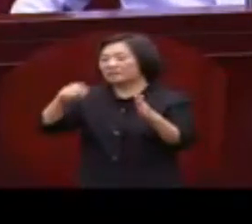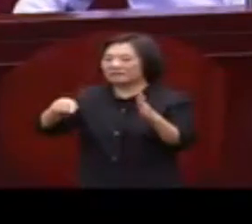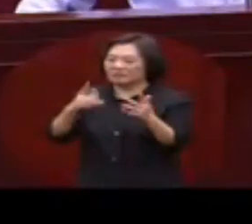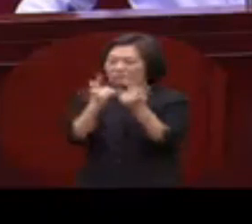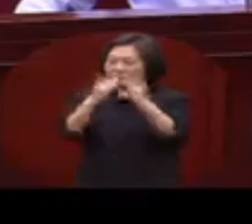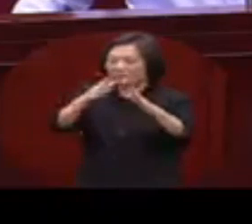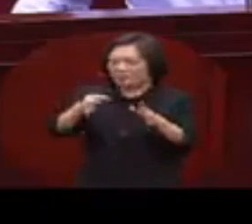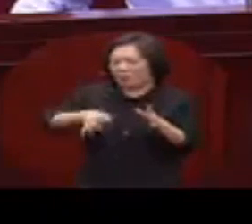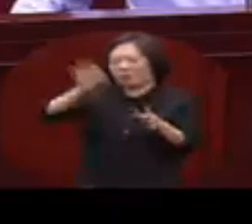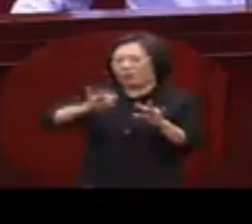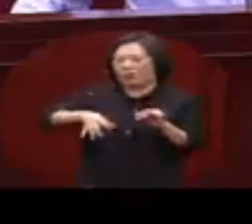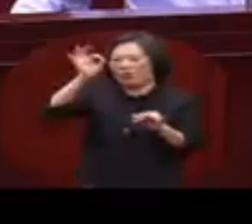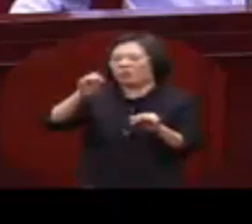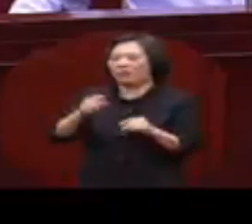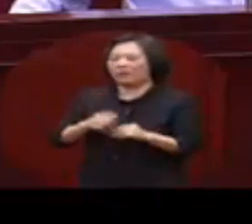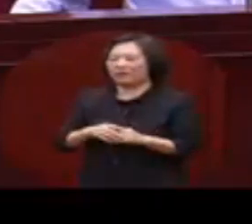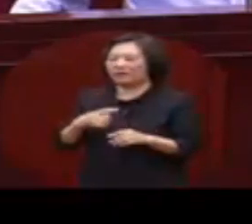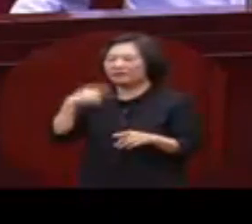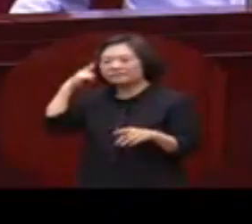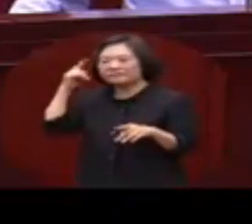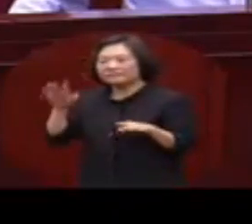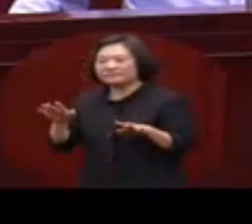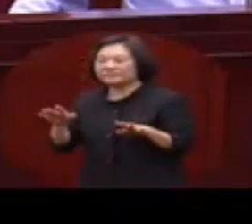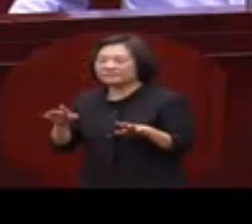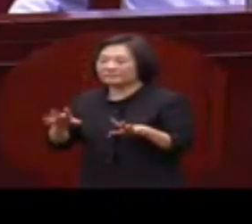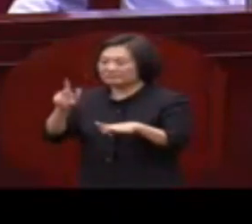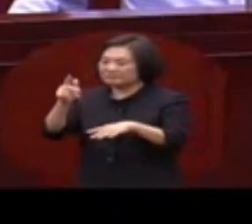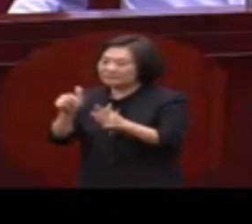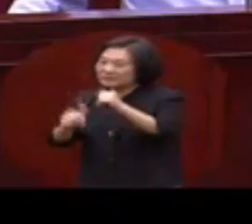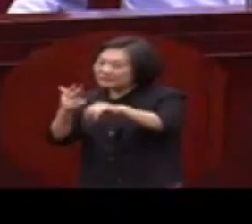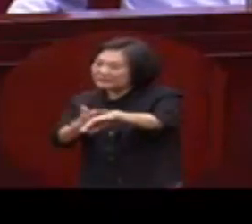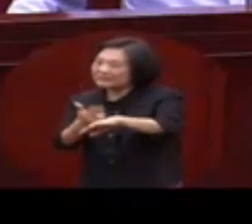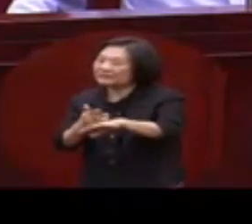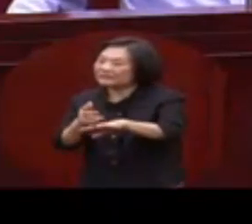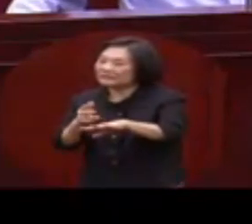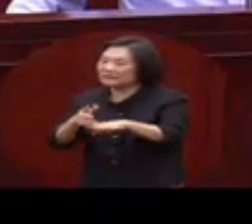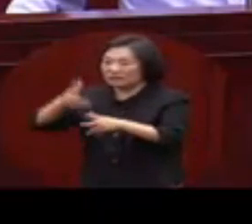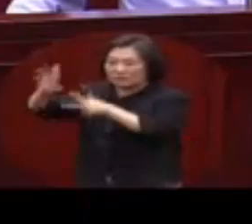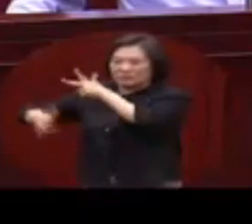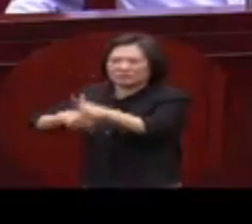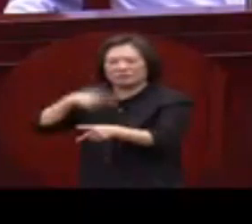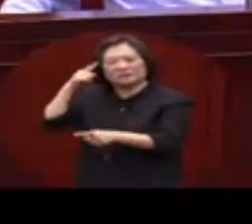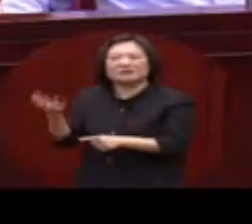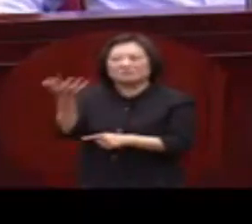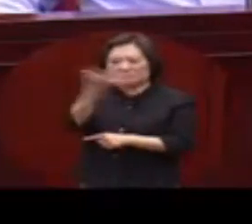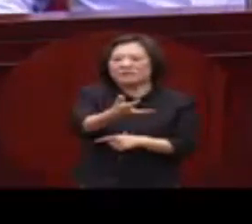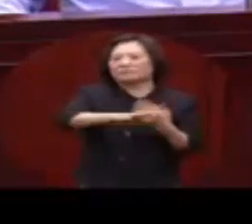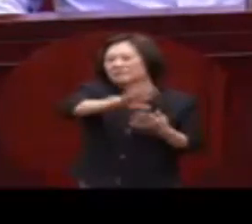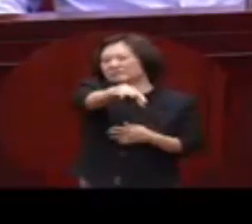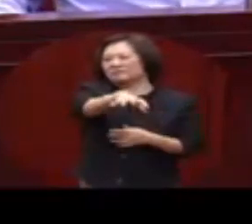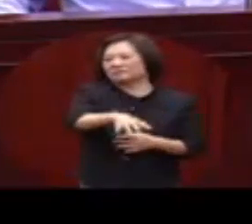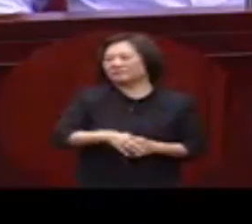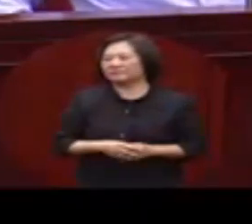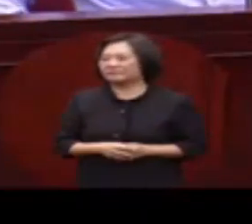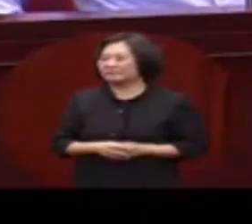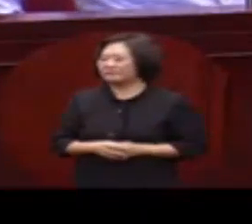贵，所以南港地区是研发真的那个生技的产那个生产的工厂应该还是放在竹北。那除了这个生技